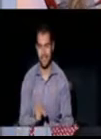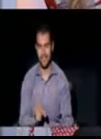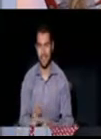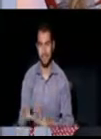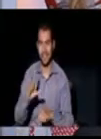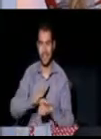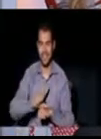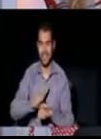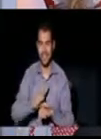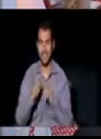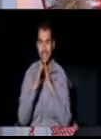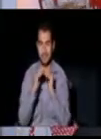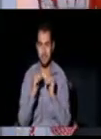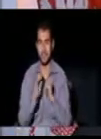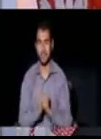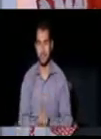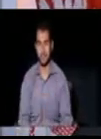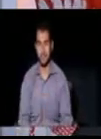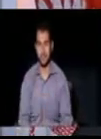الصم. رئيسة